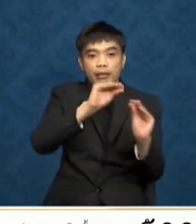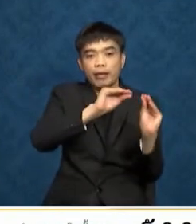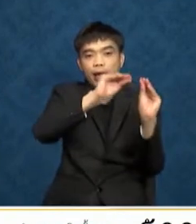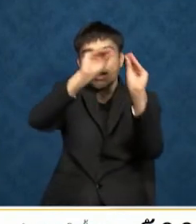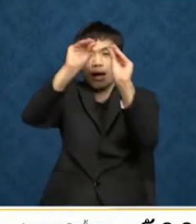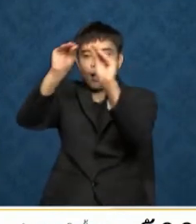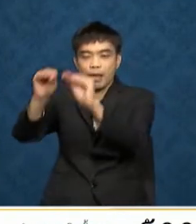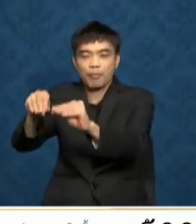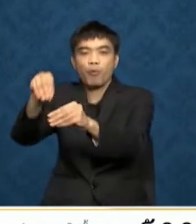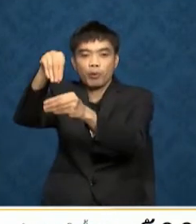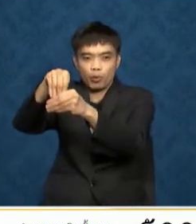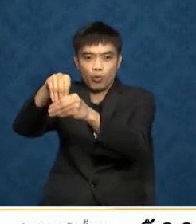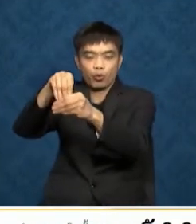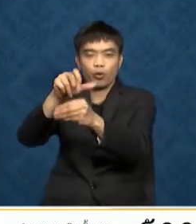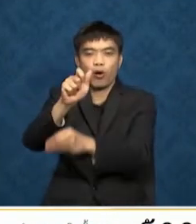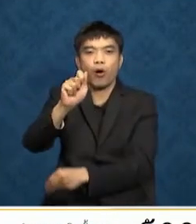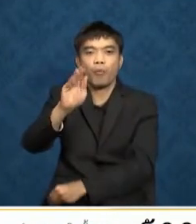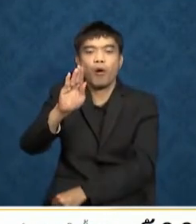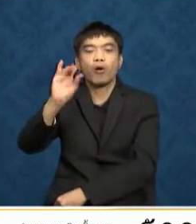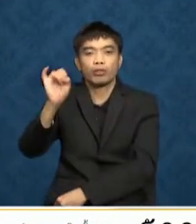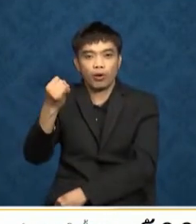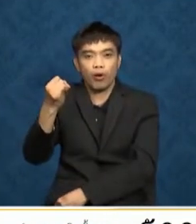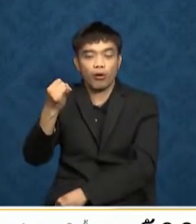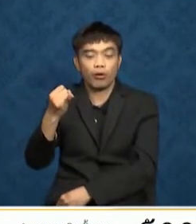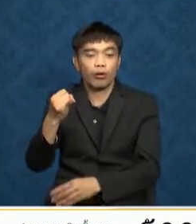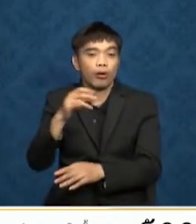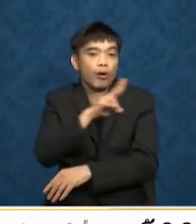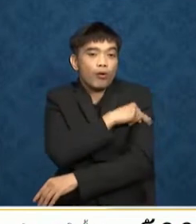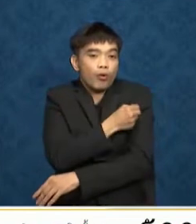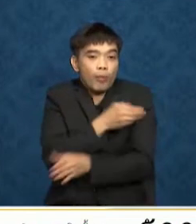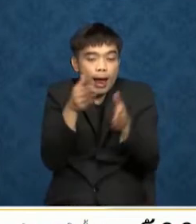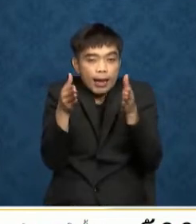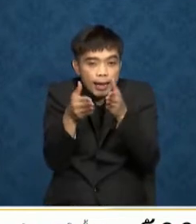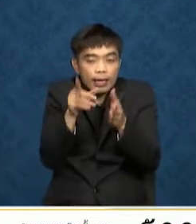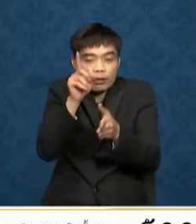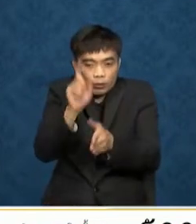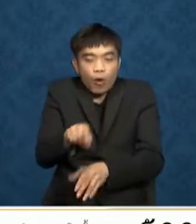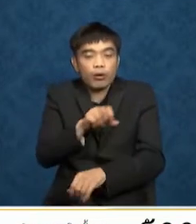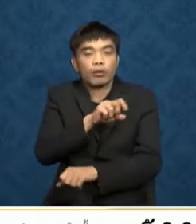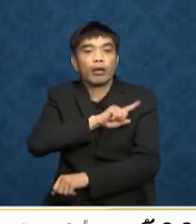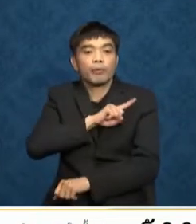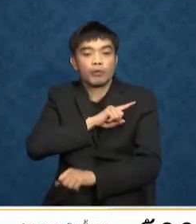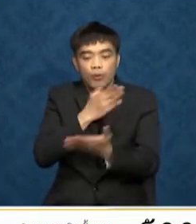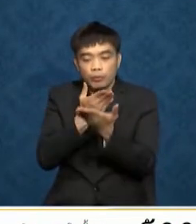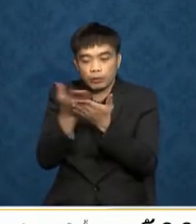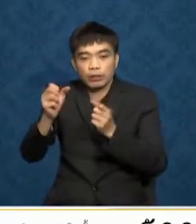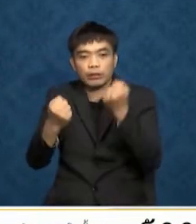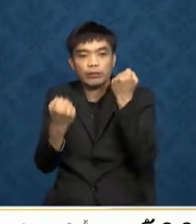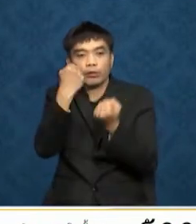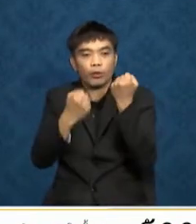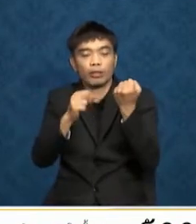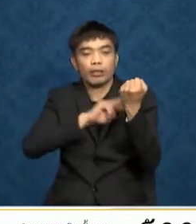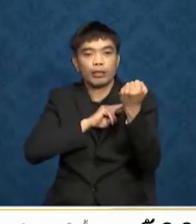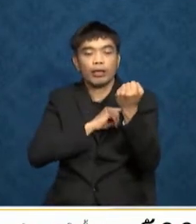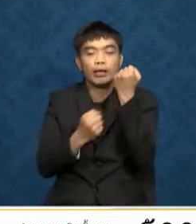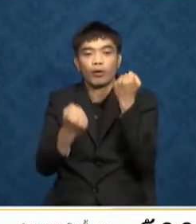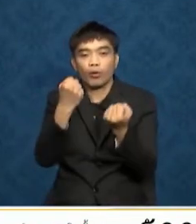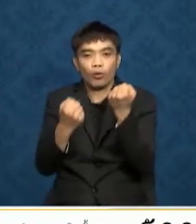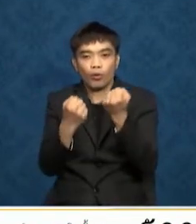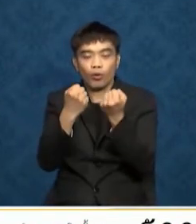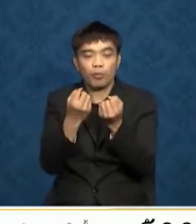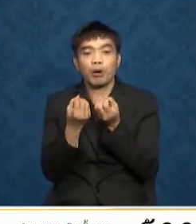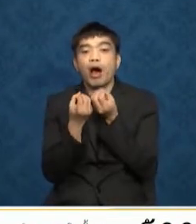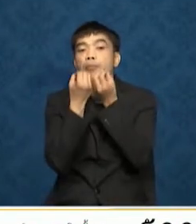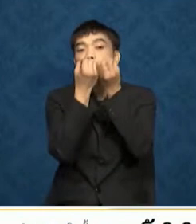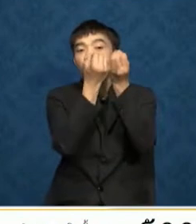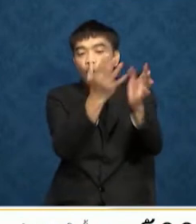จังหวัดองค์การบิหารจังหวัดรพสตก็ต้องจัดซื้อรถอ่ะท่านประธานครับรถอมนอ่ะครับเพื่อส่งคน